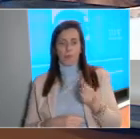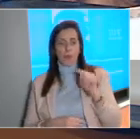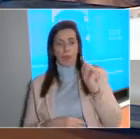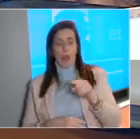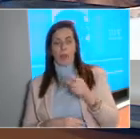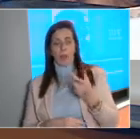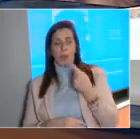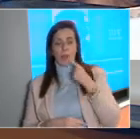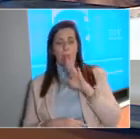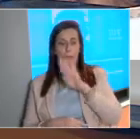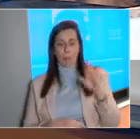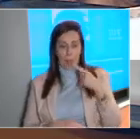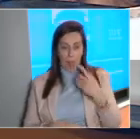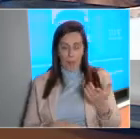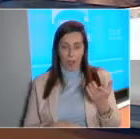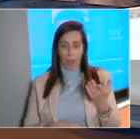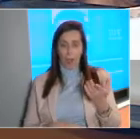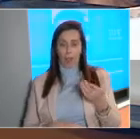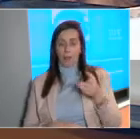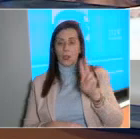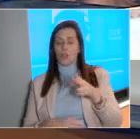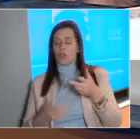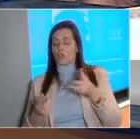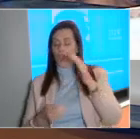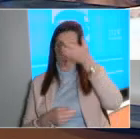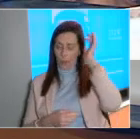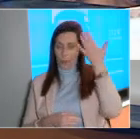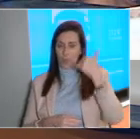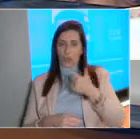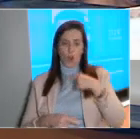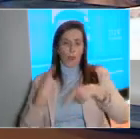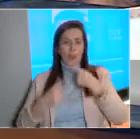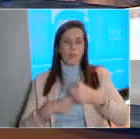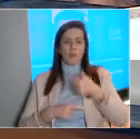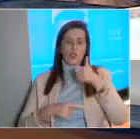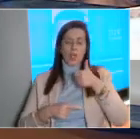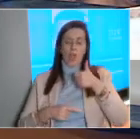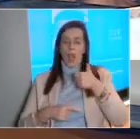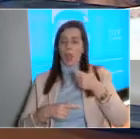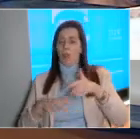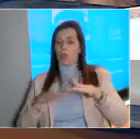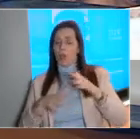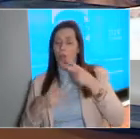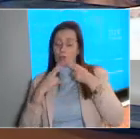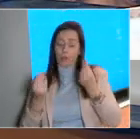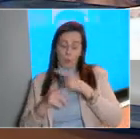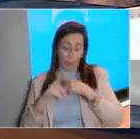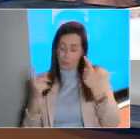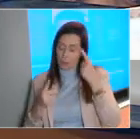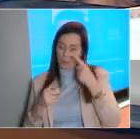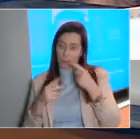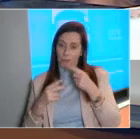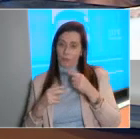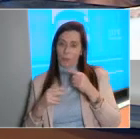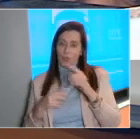ללכת ולהזכיר מה ביבי אמר על שיטת הממשל, כשאולמרט היה ראש ממשלה, שלא מחליפים שיטת ממשל כמו גרביים. הוא פשוט עונה לדברים הזויים בצורה